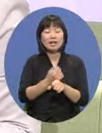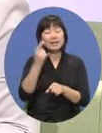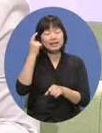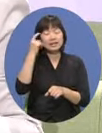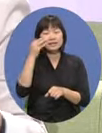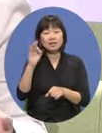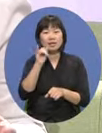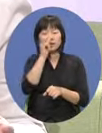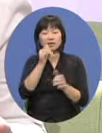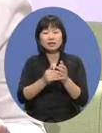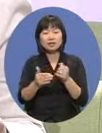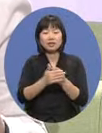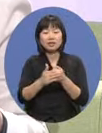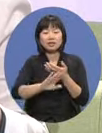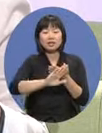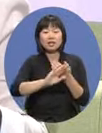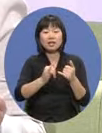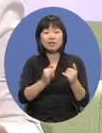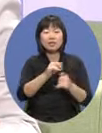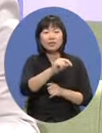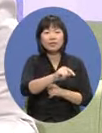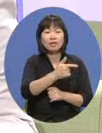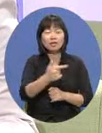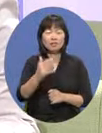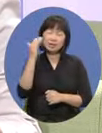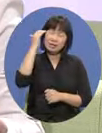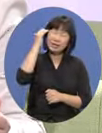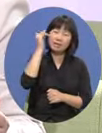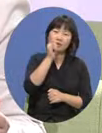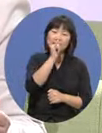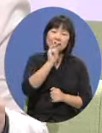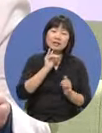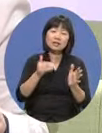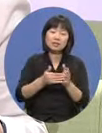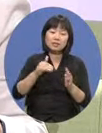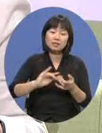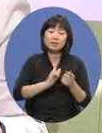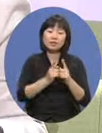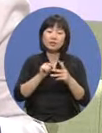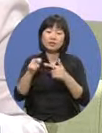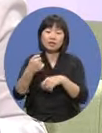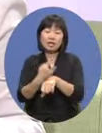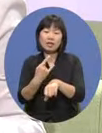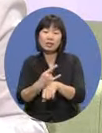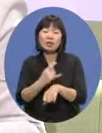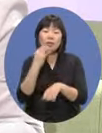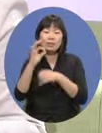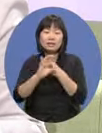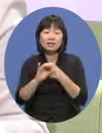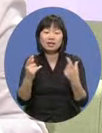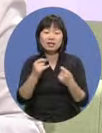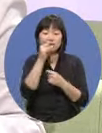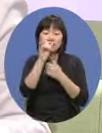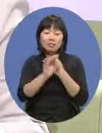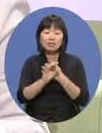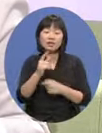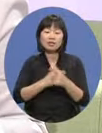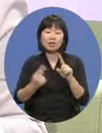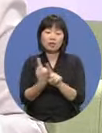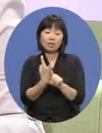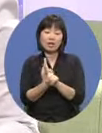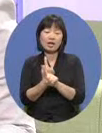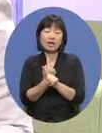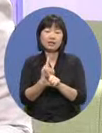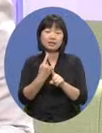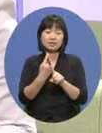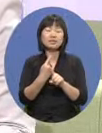때문에 사실 다른 거에 대해서 너무 괴롭기는 하지만 서로 이해하고 만약에 그렇게 된다면 좀 보완할 수 있는